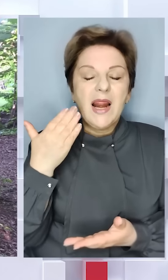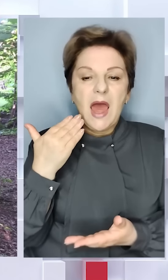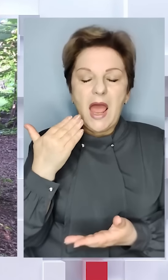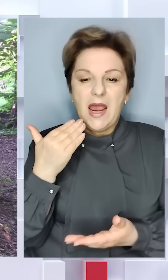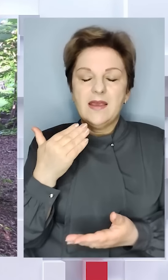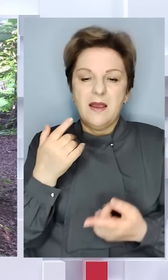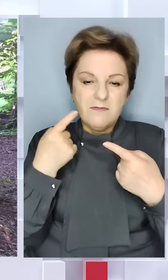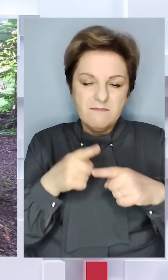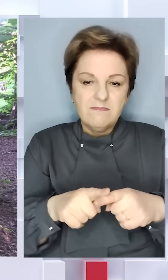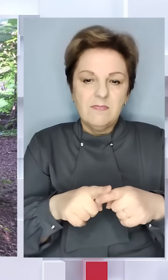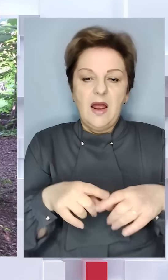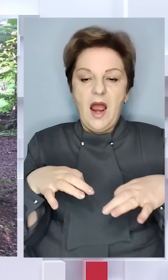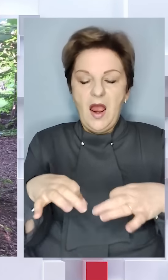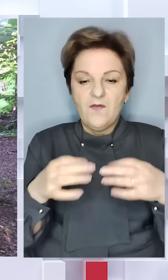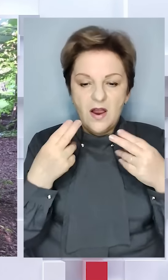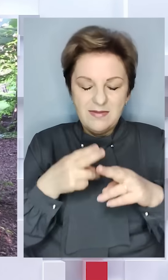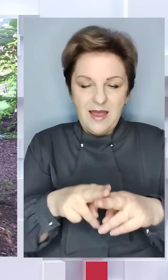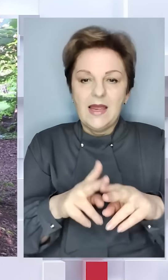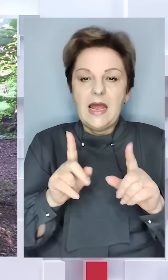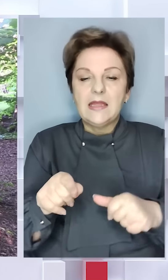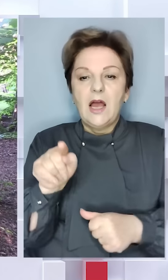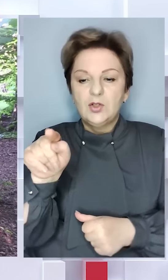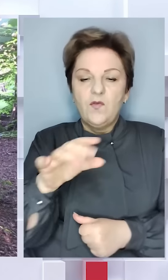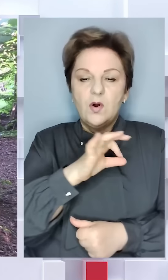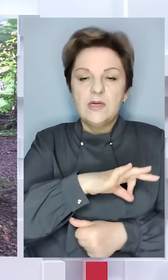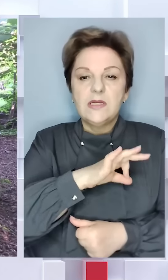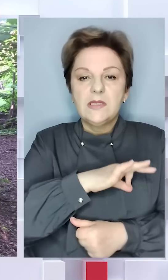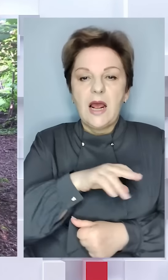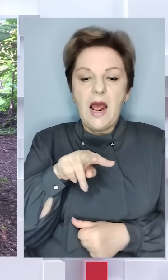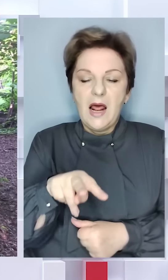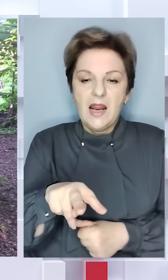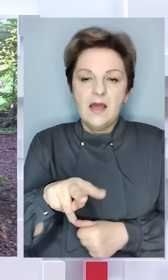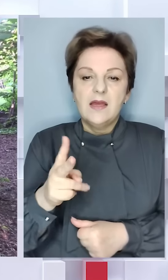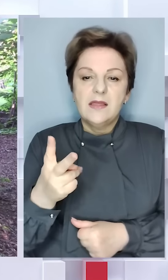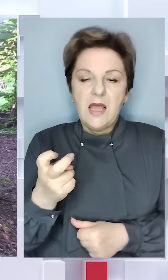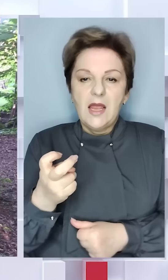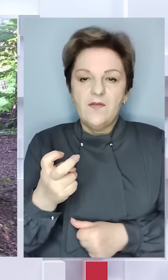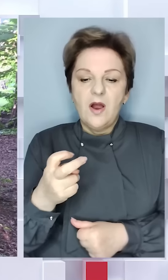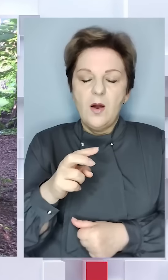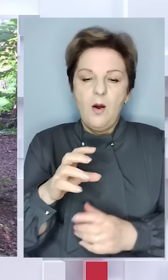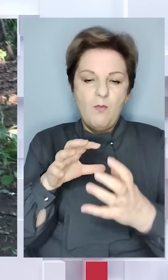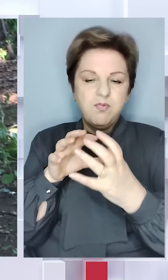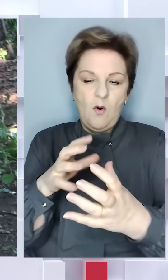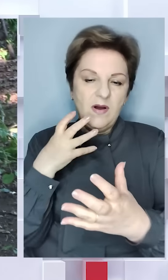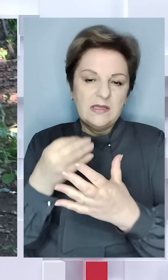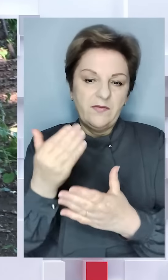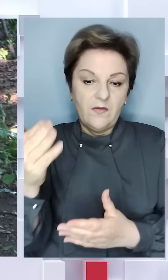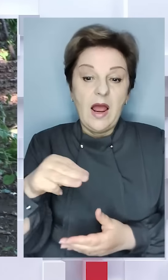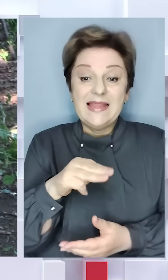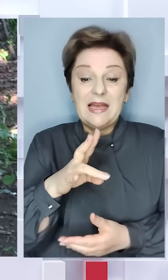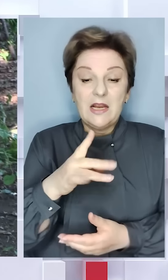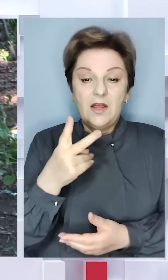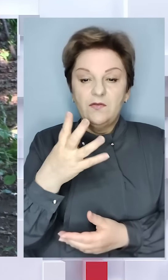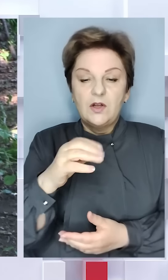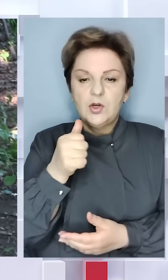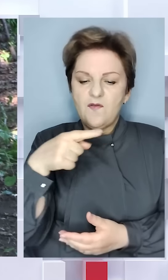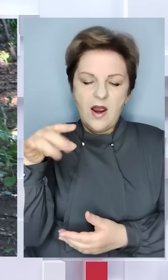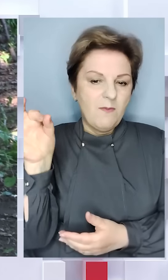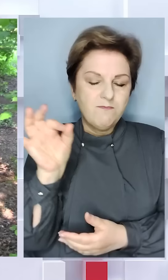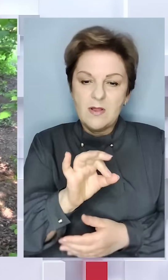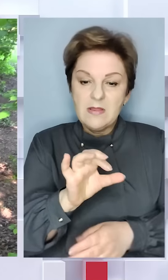Це автомобільна техніка. Вони також використовують Л-200 і буханки свої. У травні 24-го їх